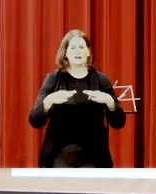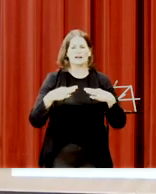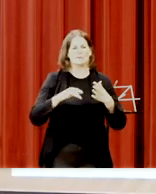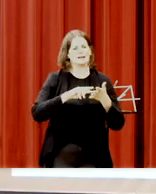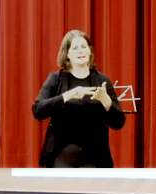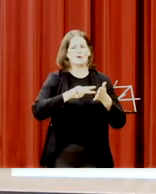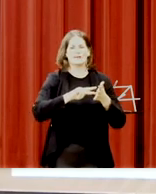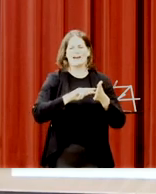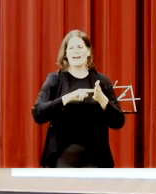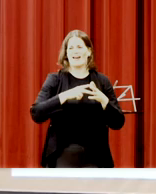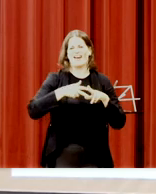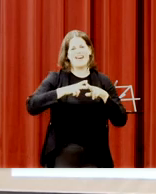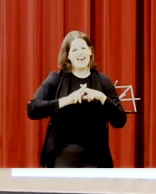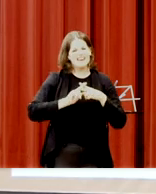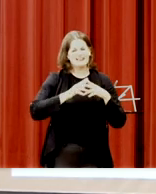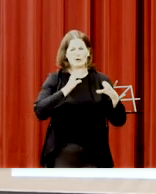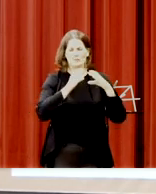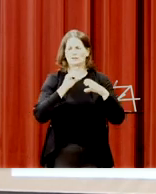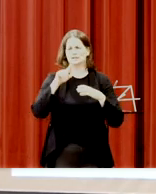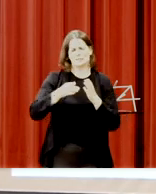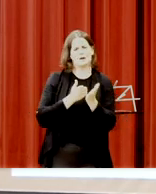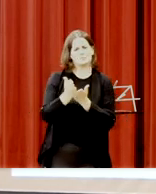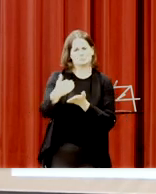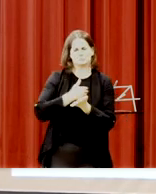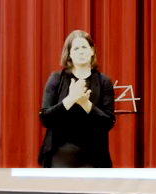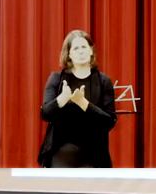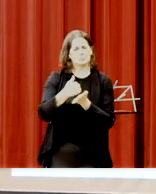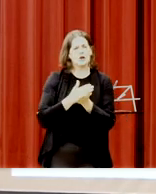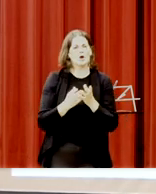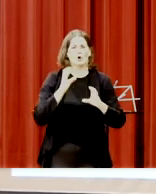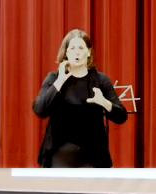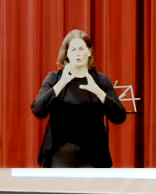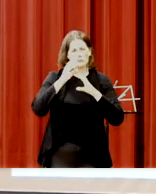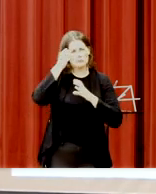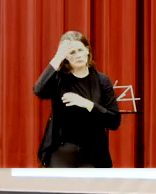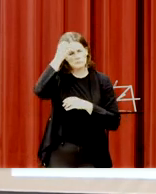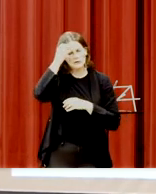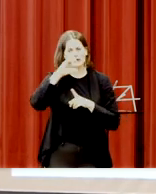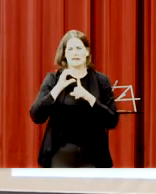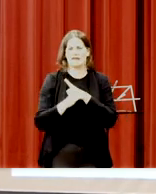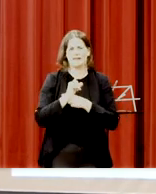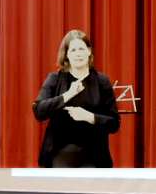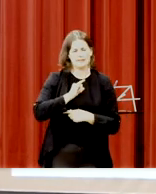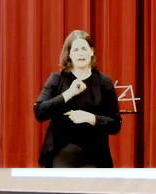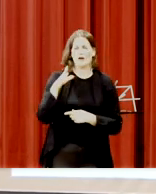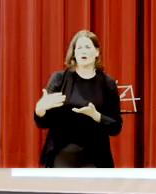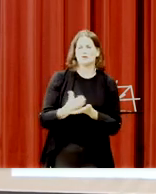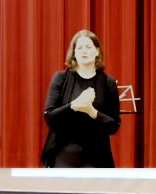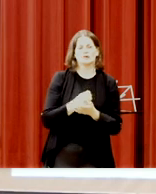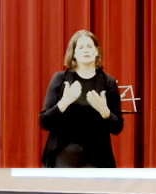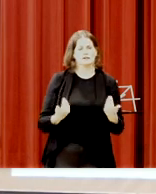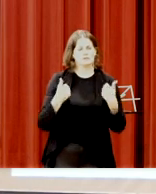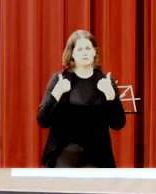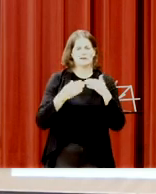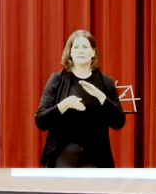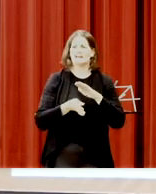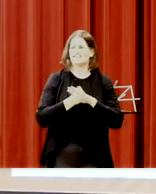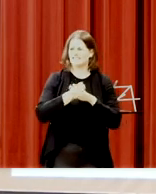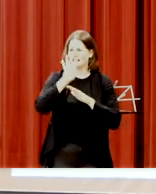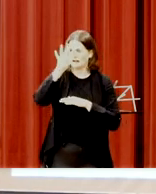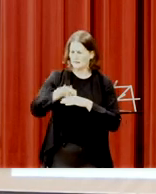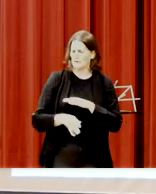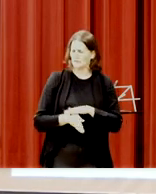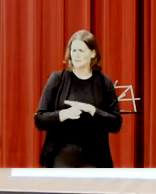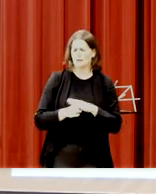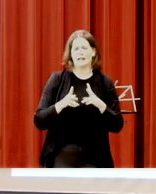de garantir que el català continuï sent la llengua viva i plenament integrada en l'àmbit acadèmic, en un món cada vegada més globalitzat, on la